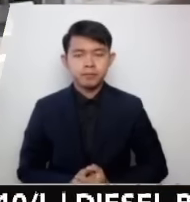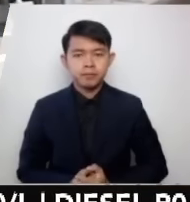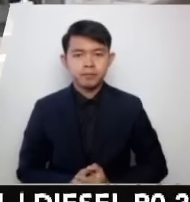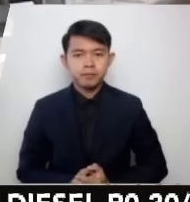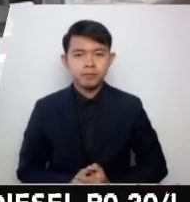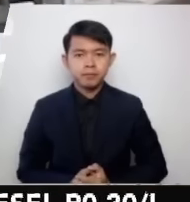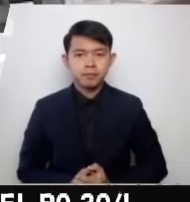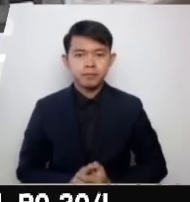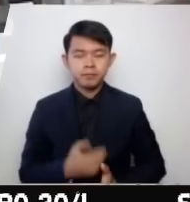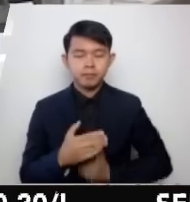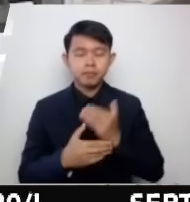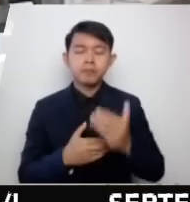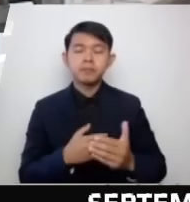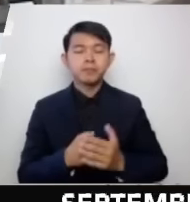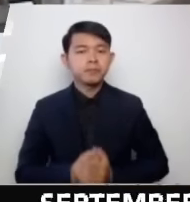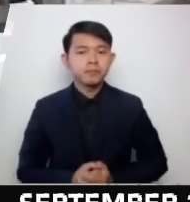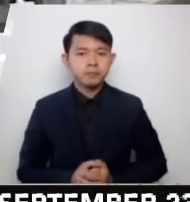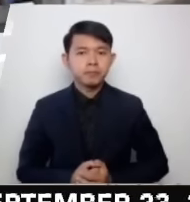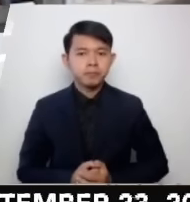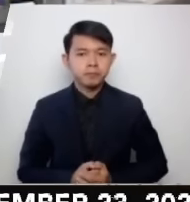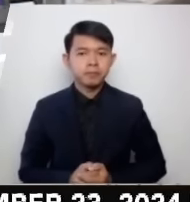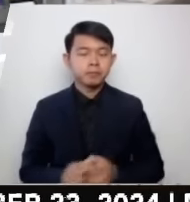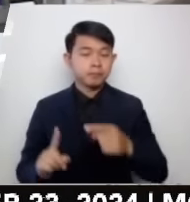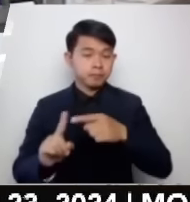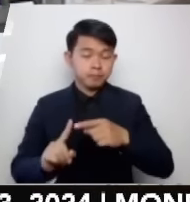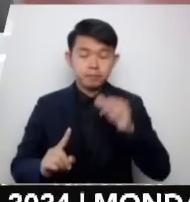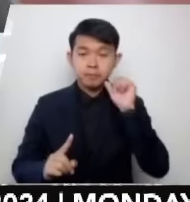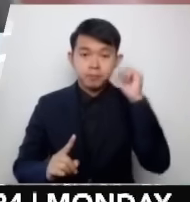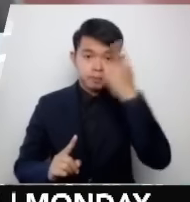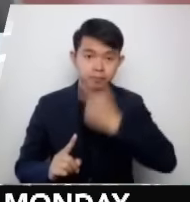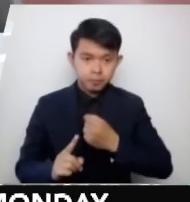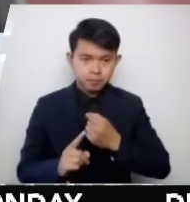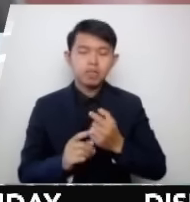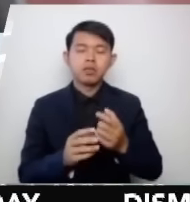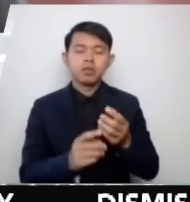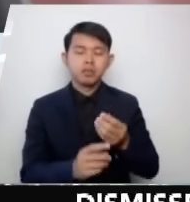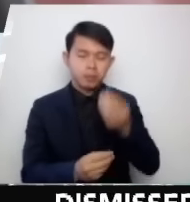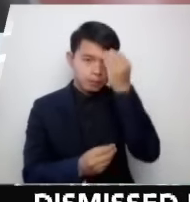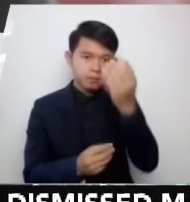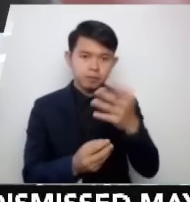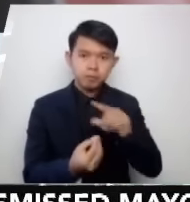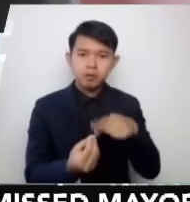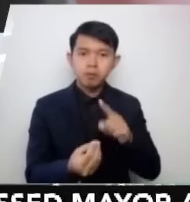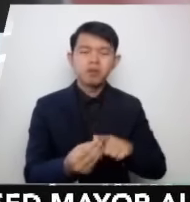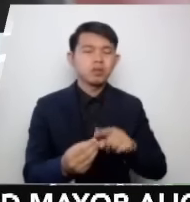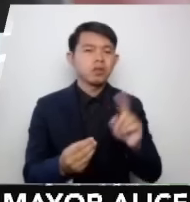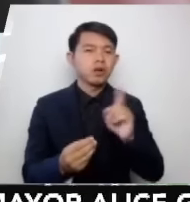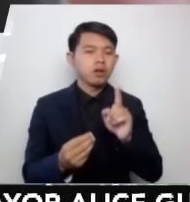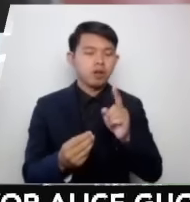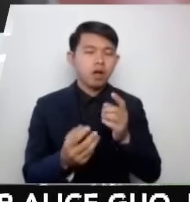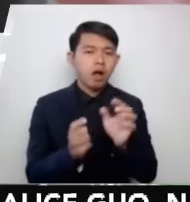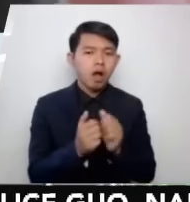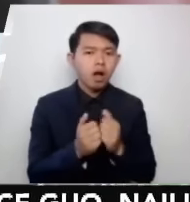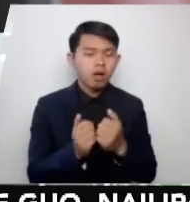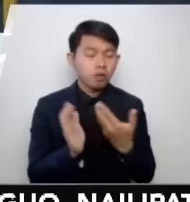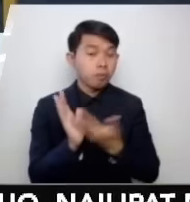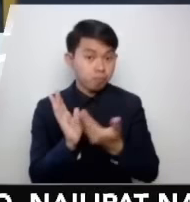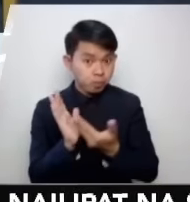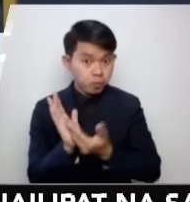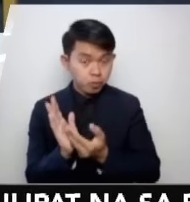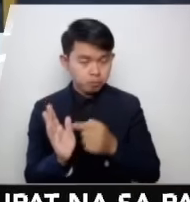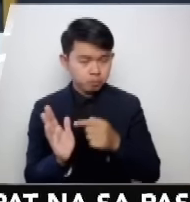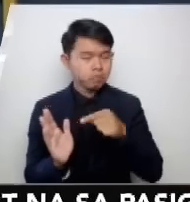Ipinaalam na kay dismissed Mayor Alice Guo ang matrix na ginagawa ng kamera na magpapakitang sangkot umano siya sa Pogo at Chinese Triad.